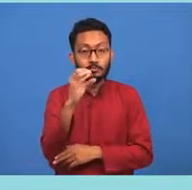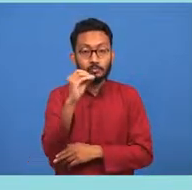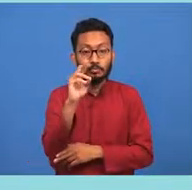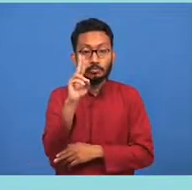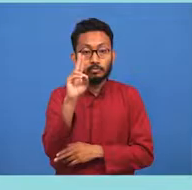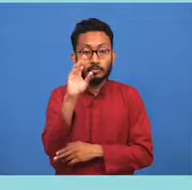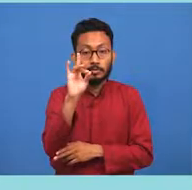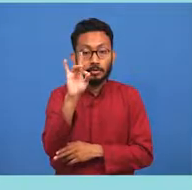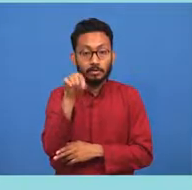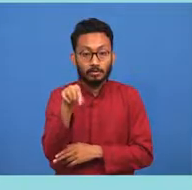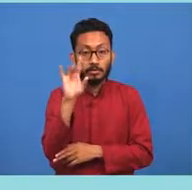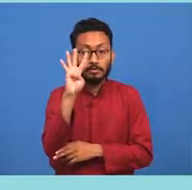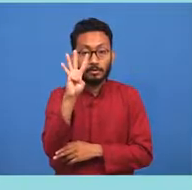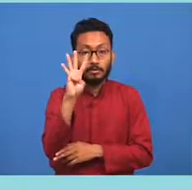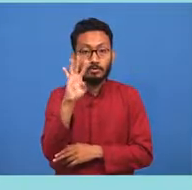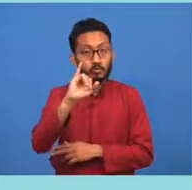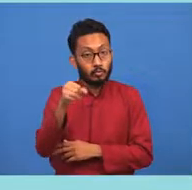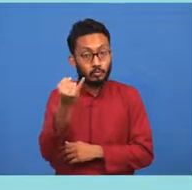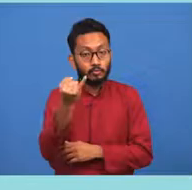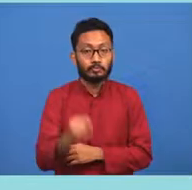0.84 kilojoule.